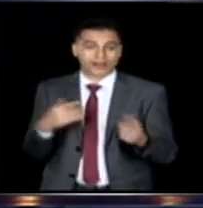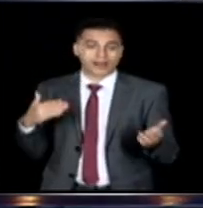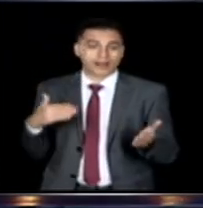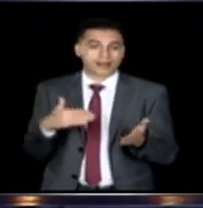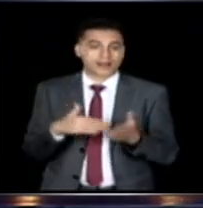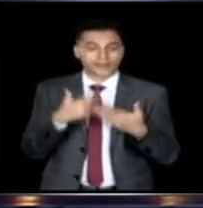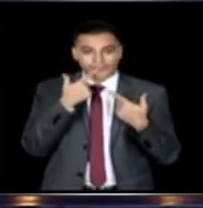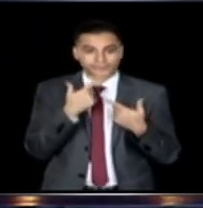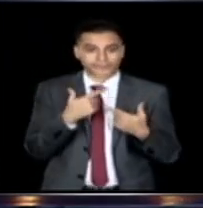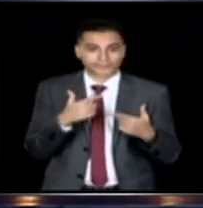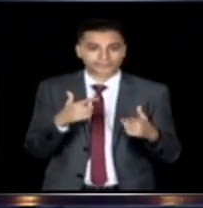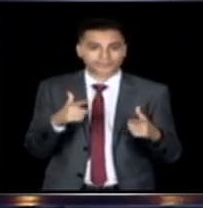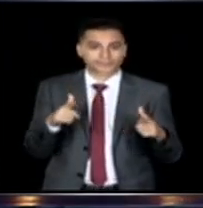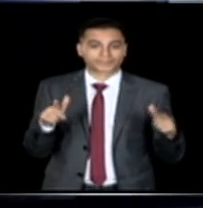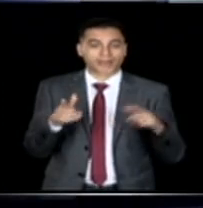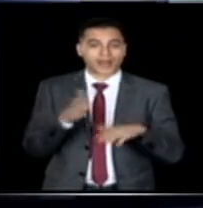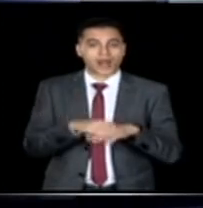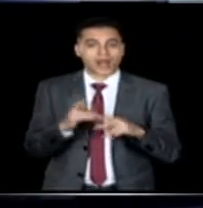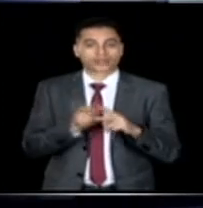اعلان الجمهوريه في يوليو